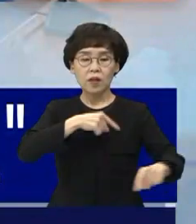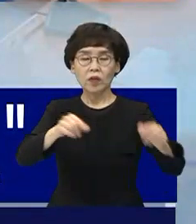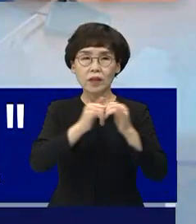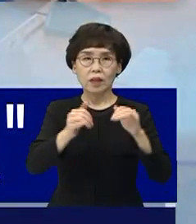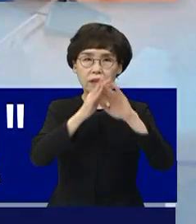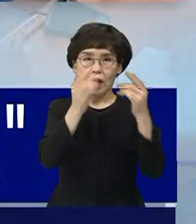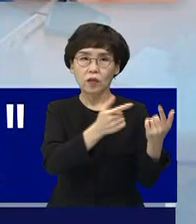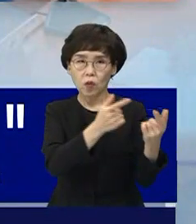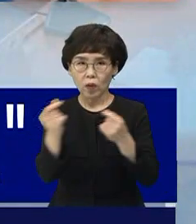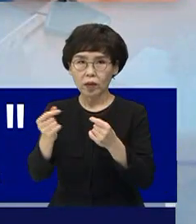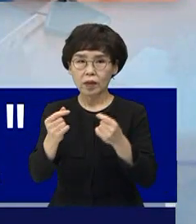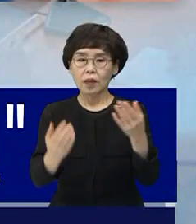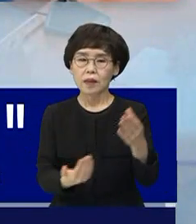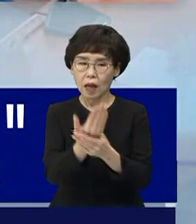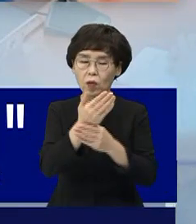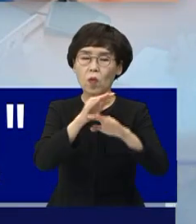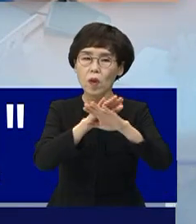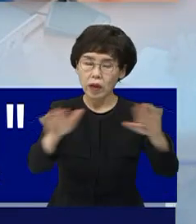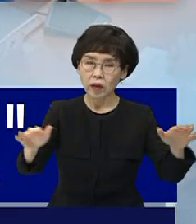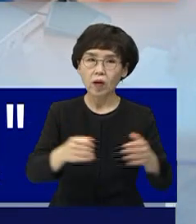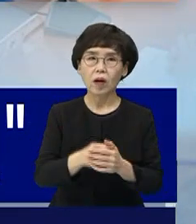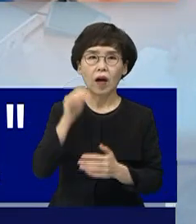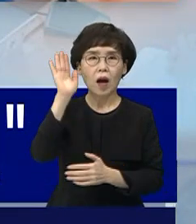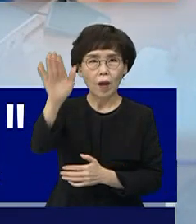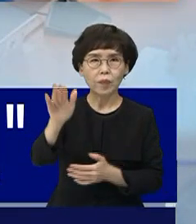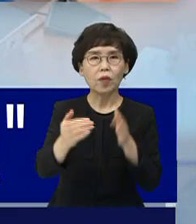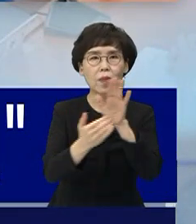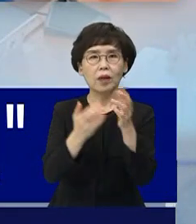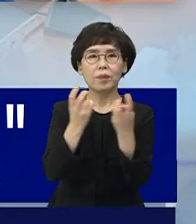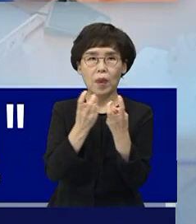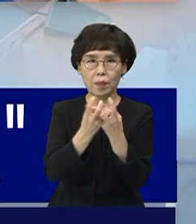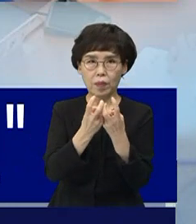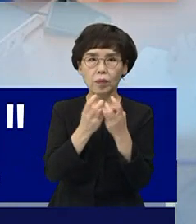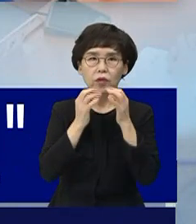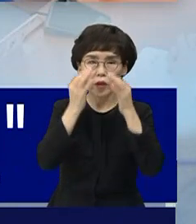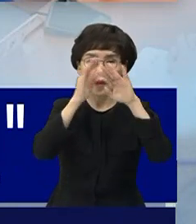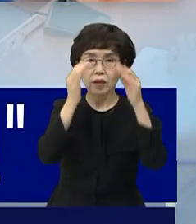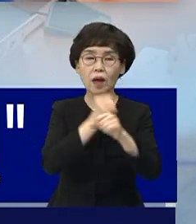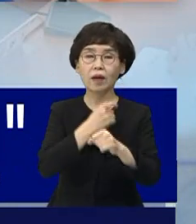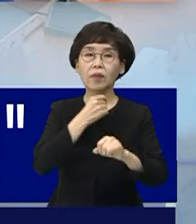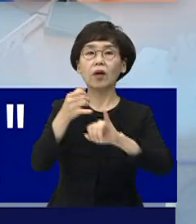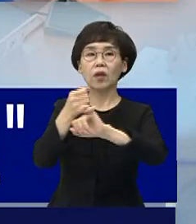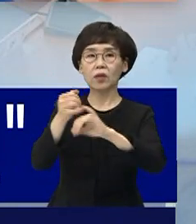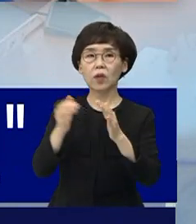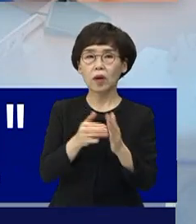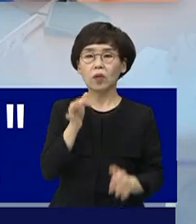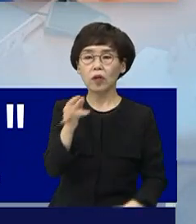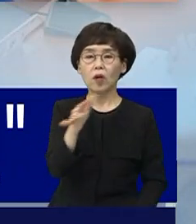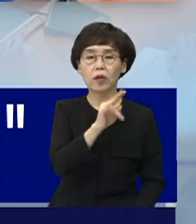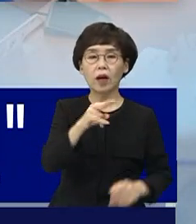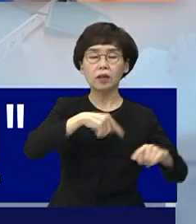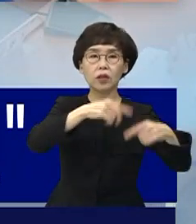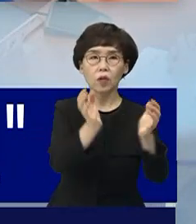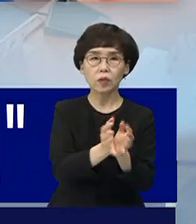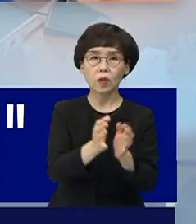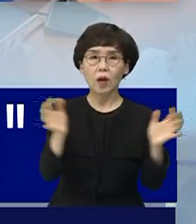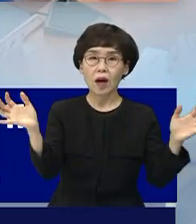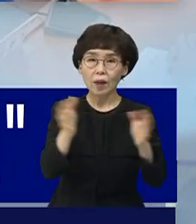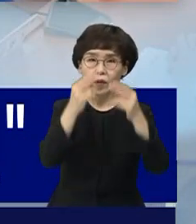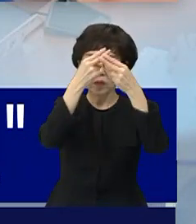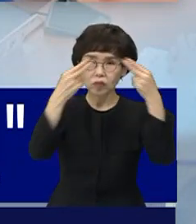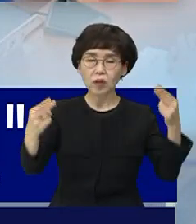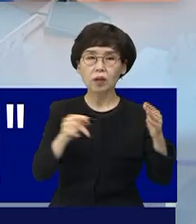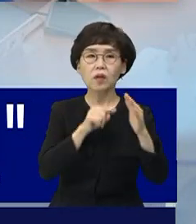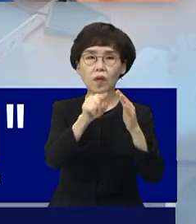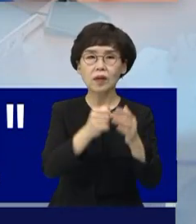정치권은 한 목소리로 사고 수습과 대책 마련에 최선을 다할 것을 약속했습니다. 여야 지도부도 합동 분향소를 찾아서 이태원 참사